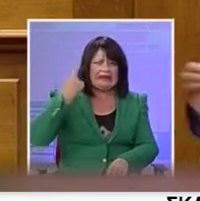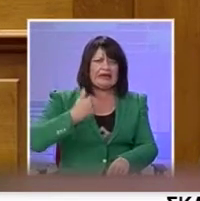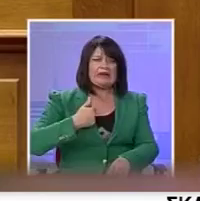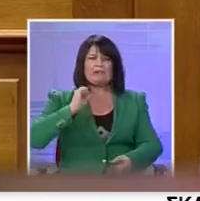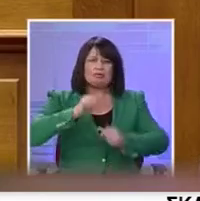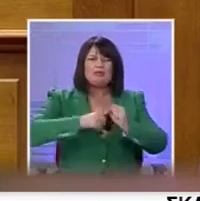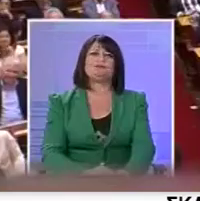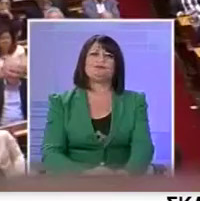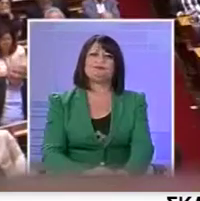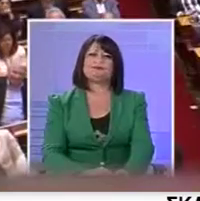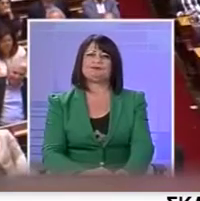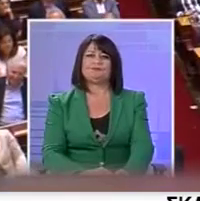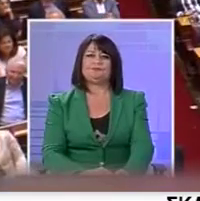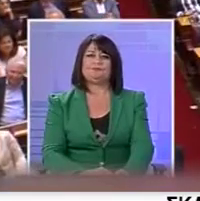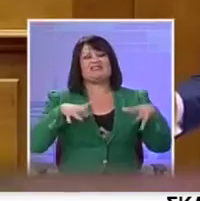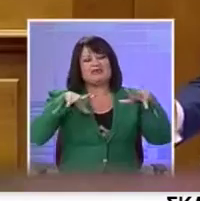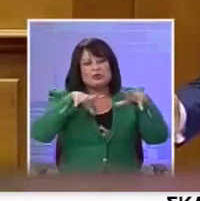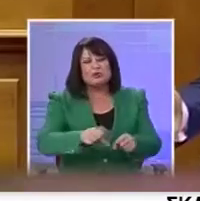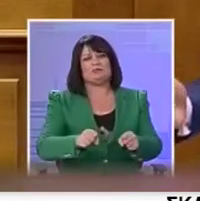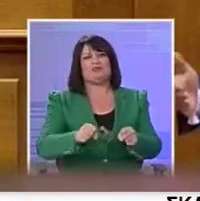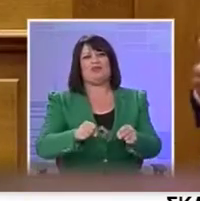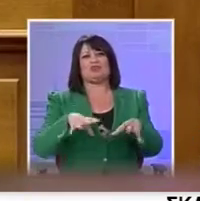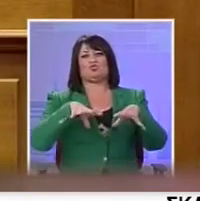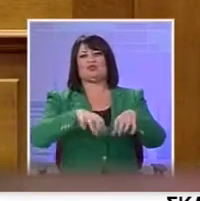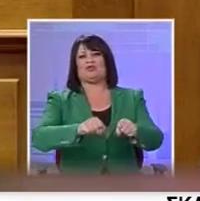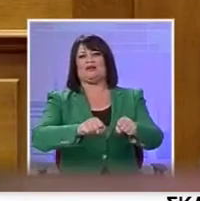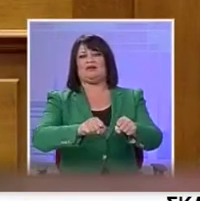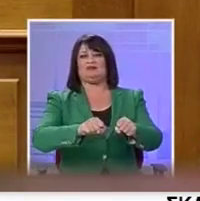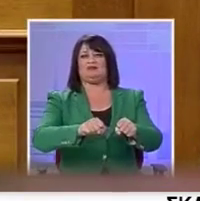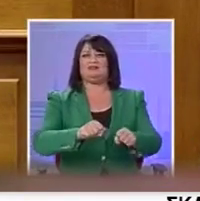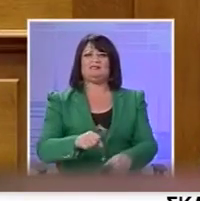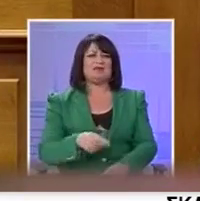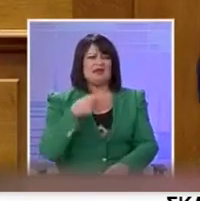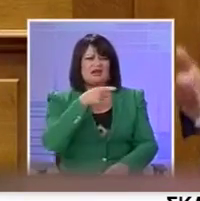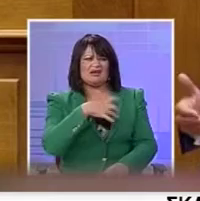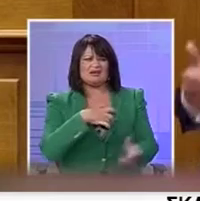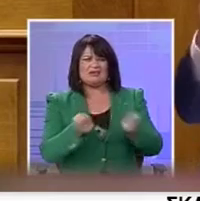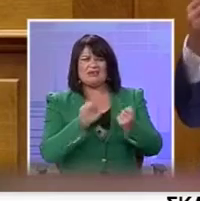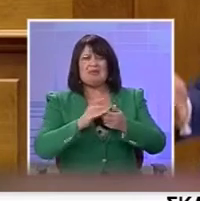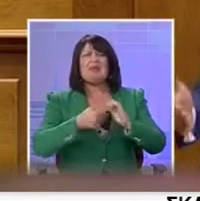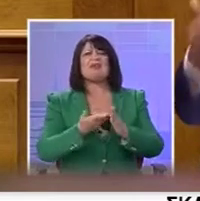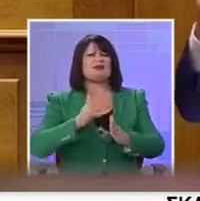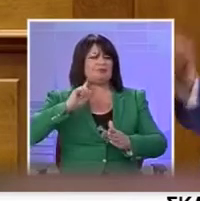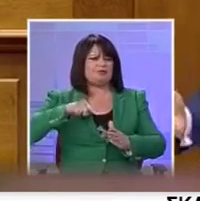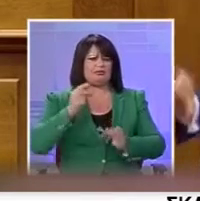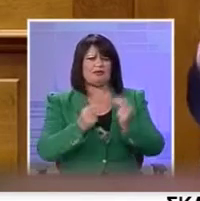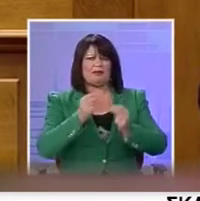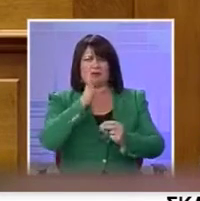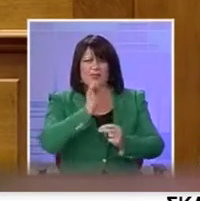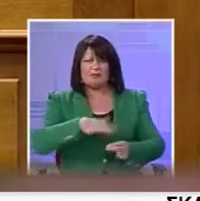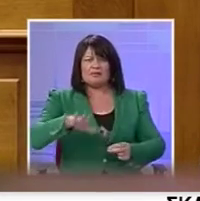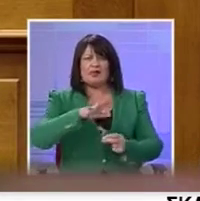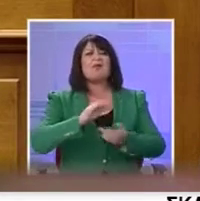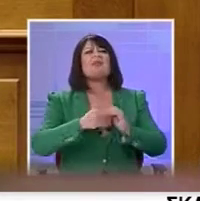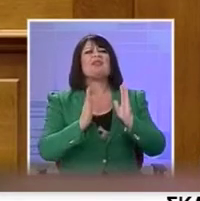να βγάλουμε τη χώρα από την κρίση. Με αυτή τη στρατηγική που δεν δίνει δεκάρα για τα πραγματικά προβλήματα της κοινωνίας, αλλά μονάχα